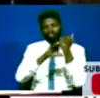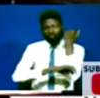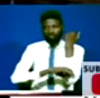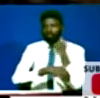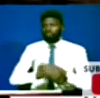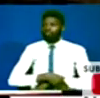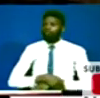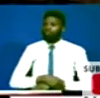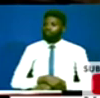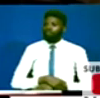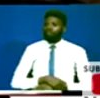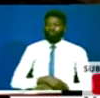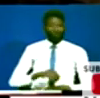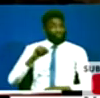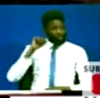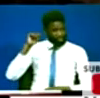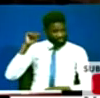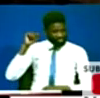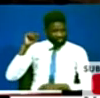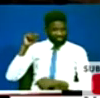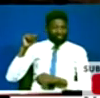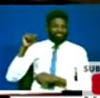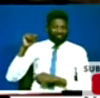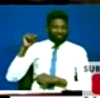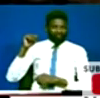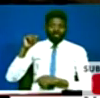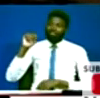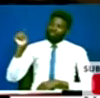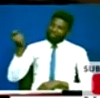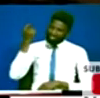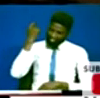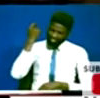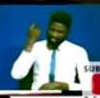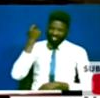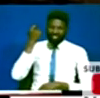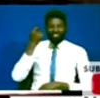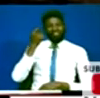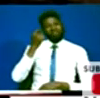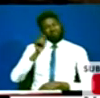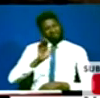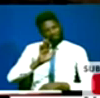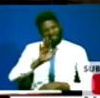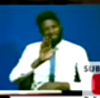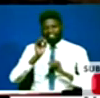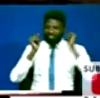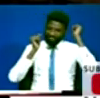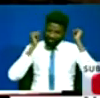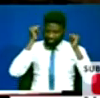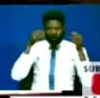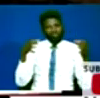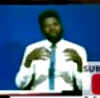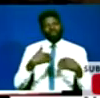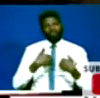politics, rais ako na jeshi yake ya siasa ambaye mimi ndiye kamanda ya hiyo jeshi,